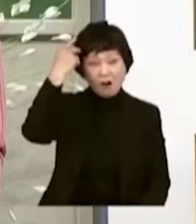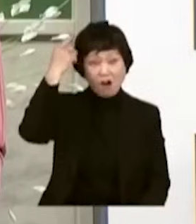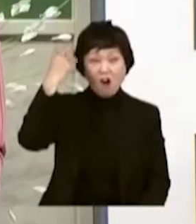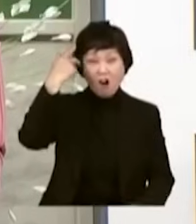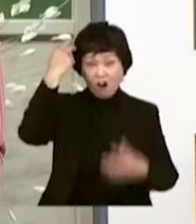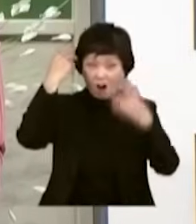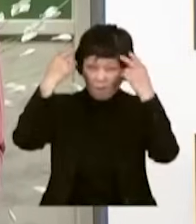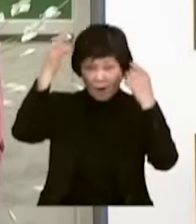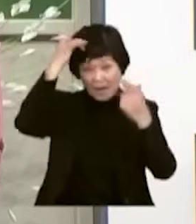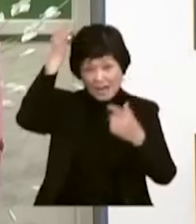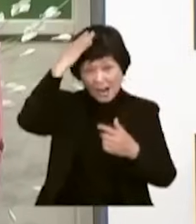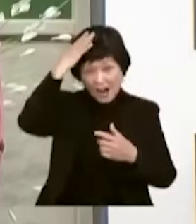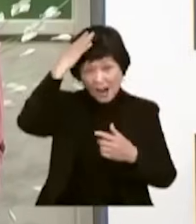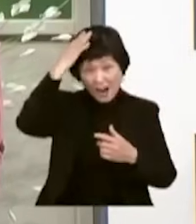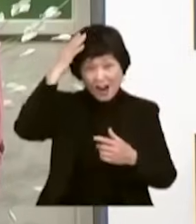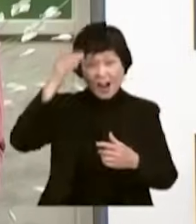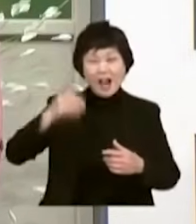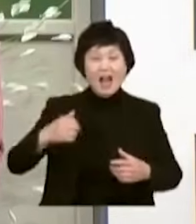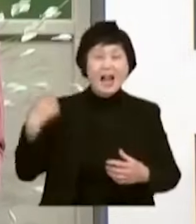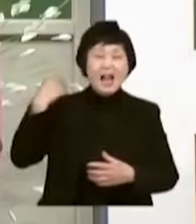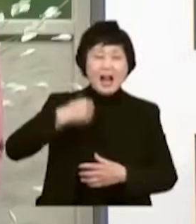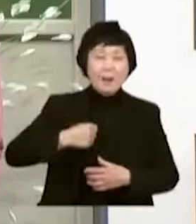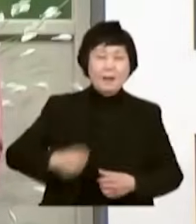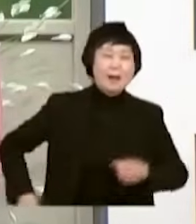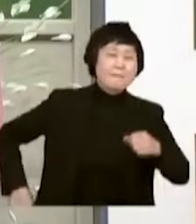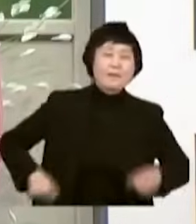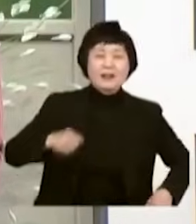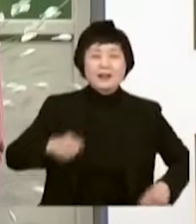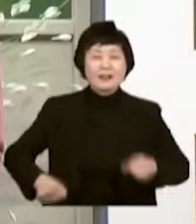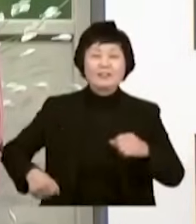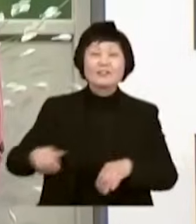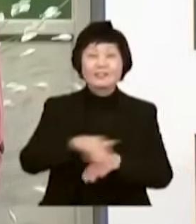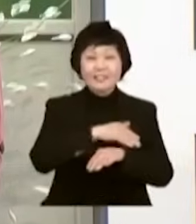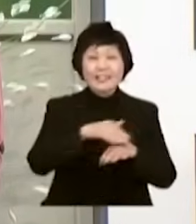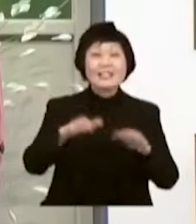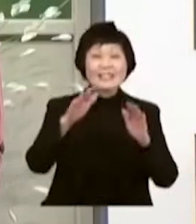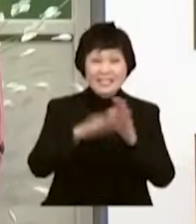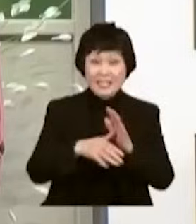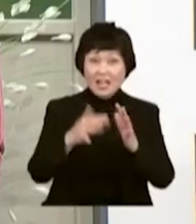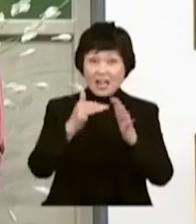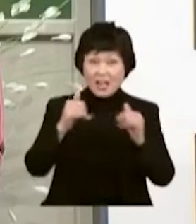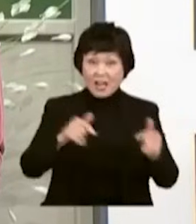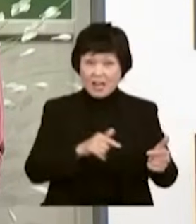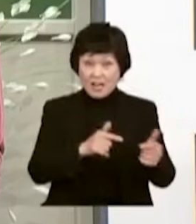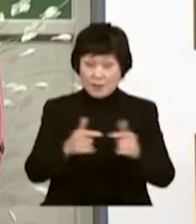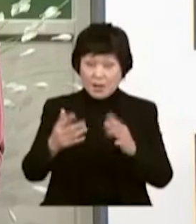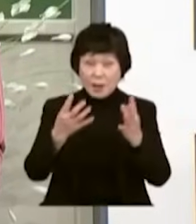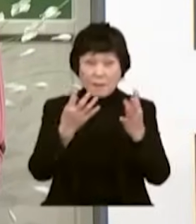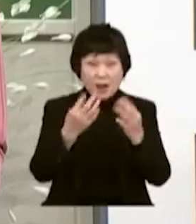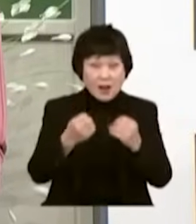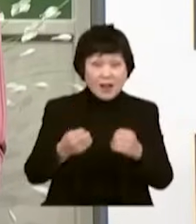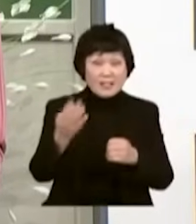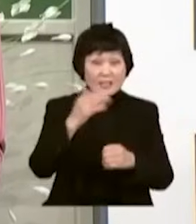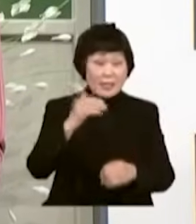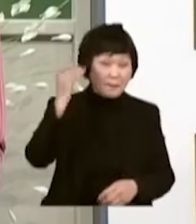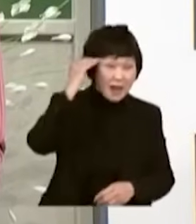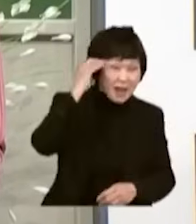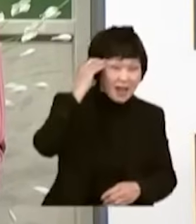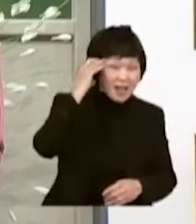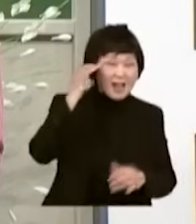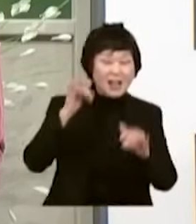교복 입고 가방 이렇게 막 흔들고 다닐 때잖아요. 그러면서 사람들 많은 데는 이제 방해될까봐